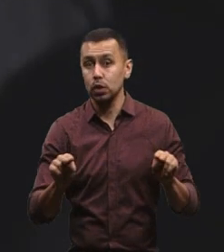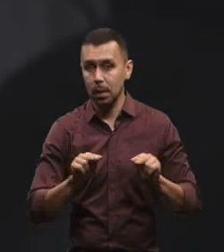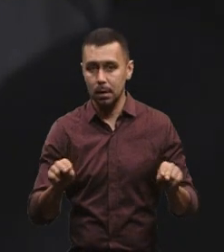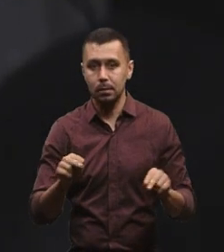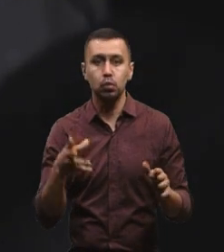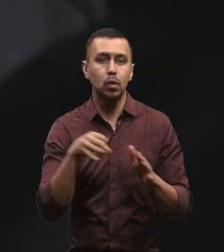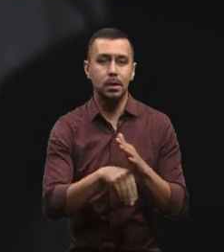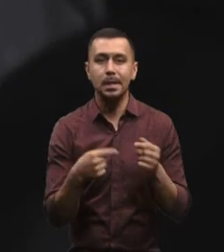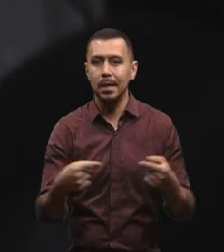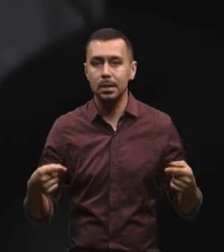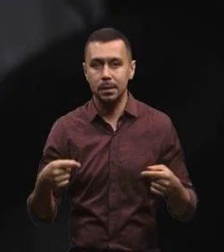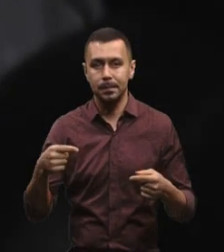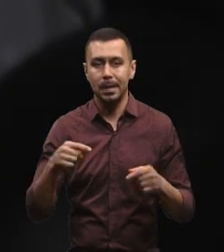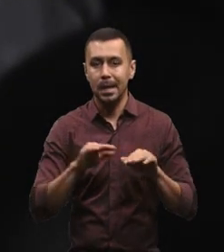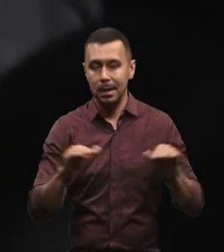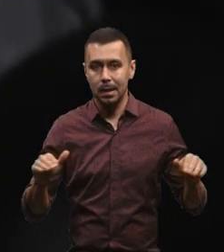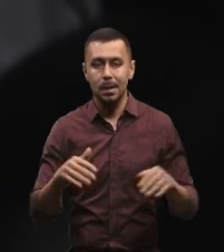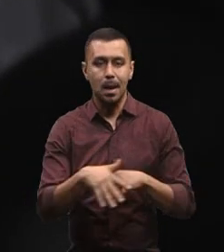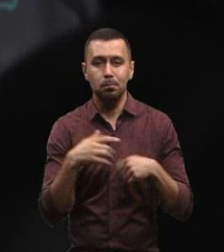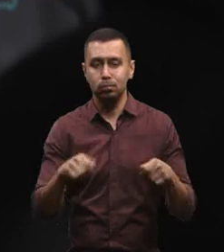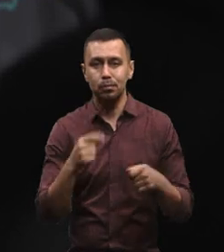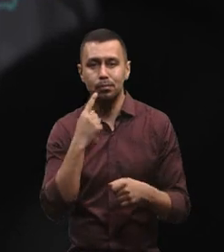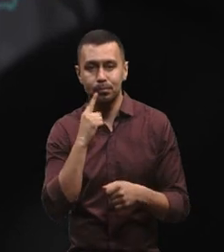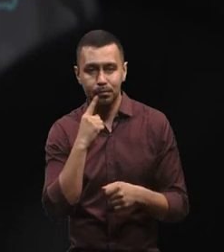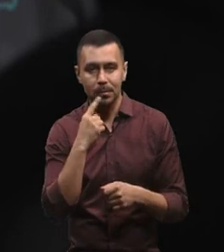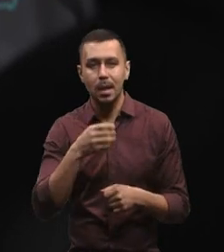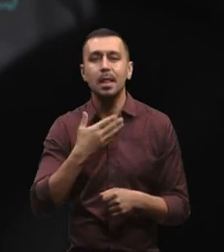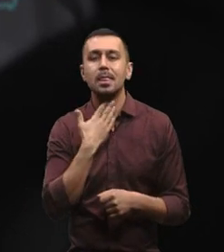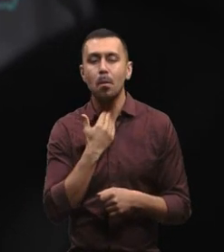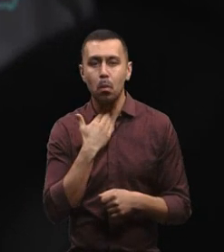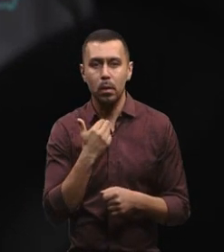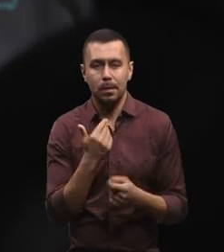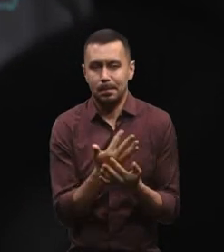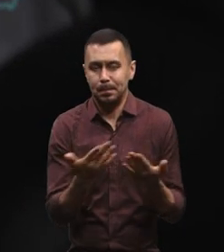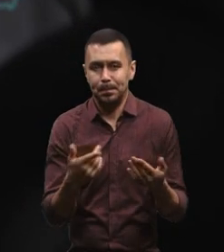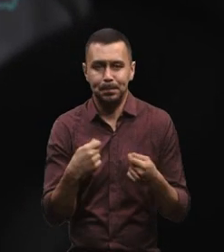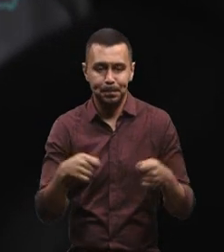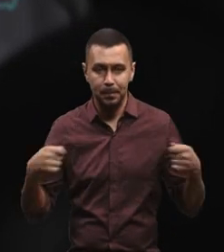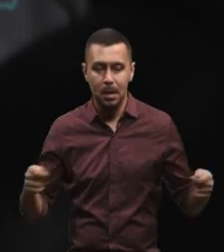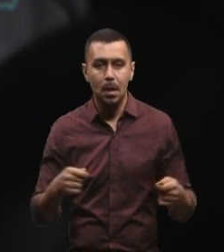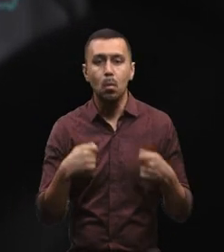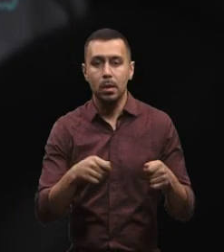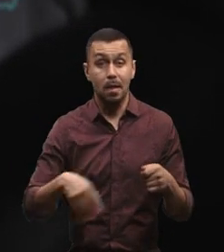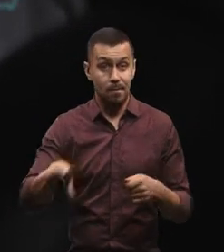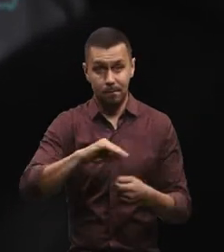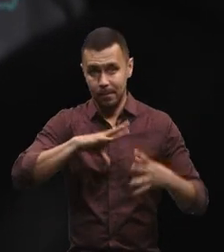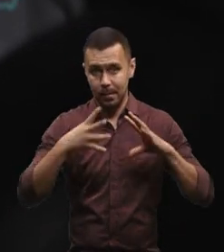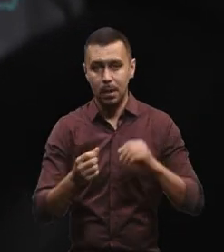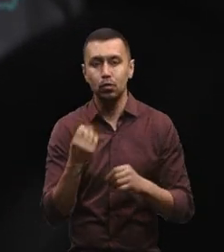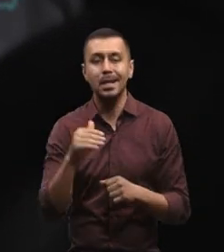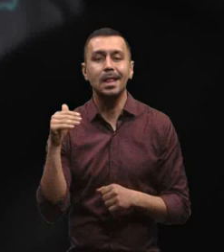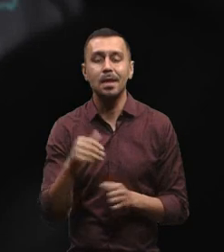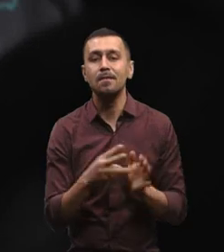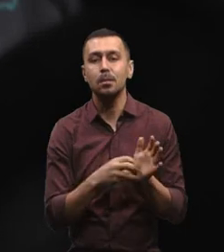них долучились і інші учні. На ярмарку продавали солодощі, напої, сувеніри, смаколики. Всього продали продукції на